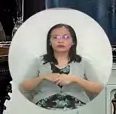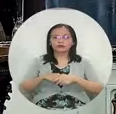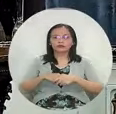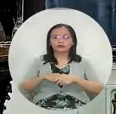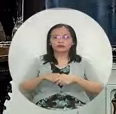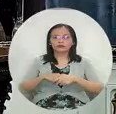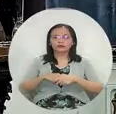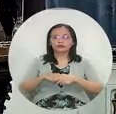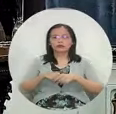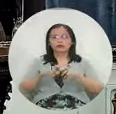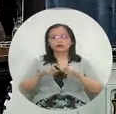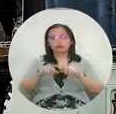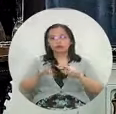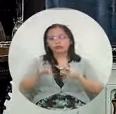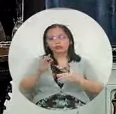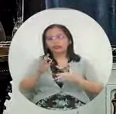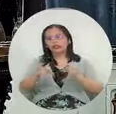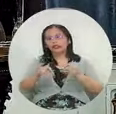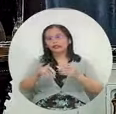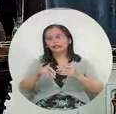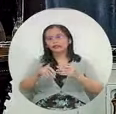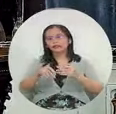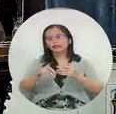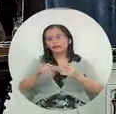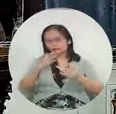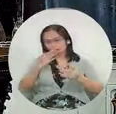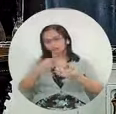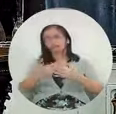Pero kung panalitan maayo ang inyong tingog, okay ba na?